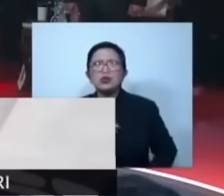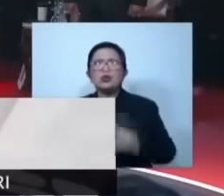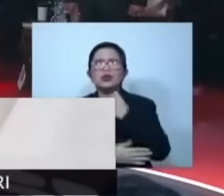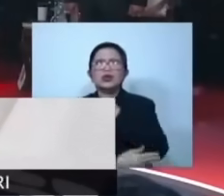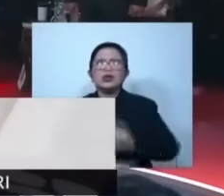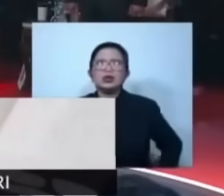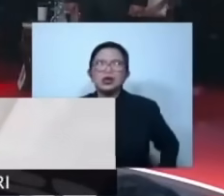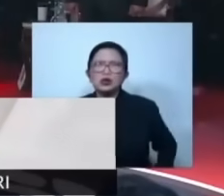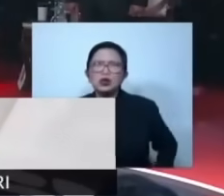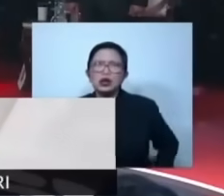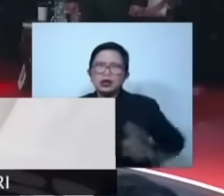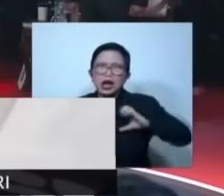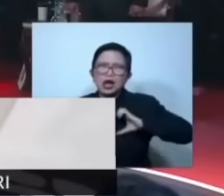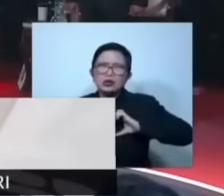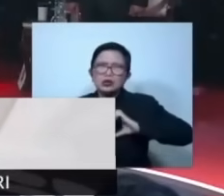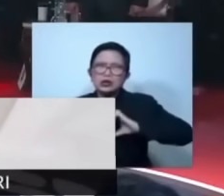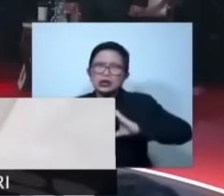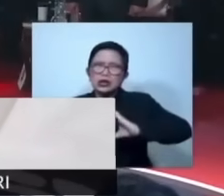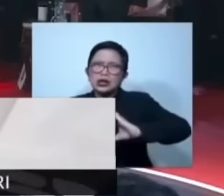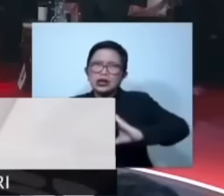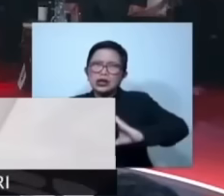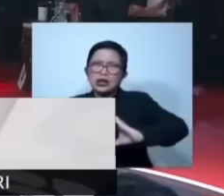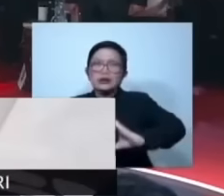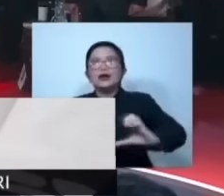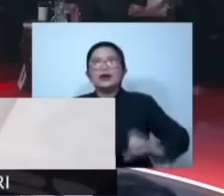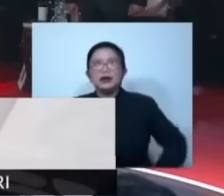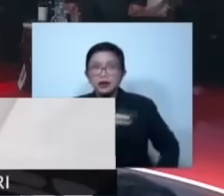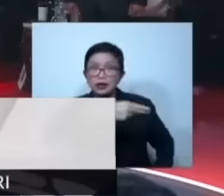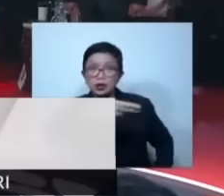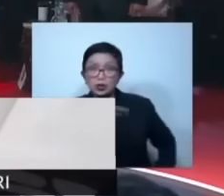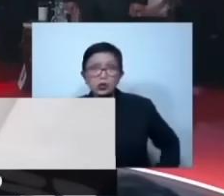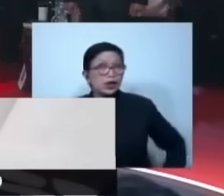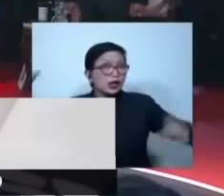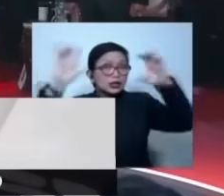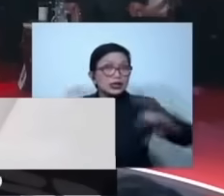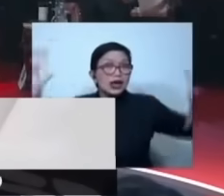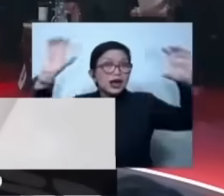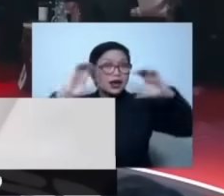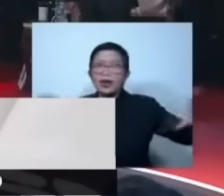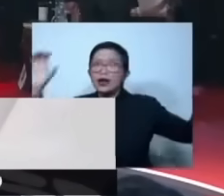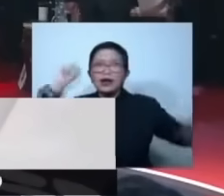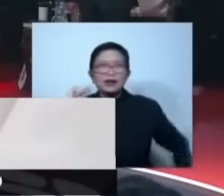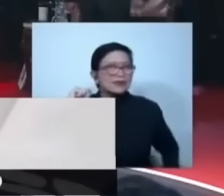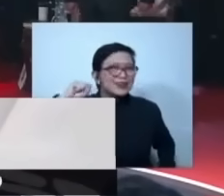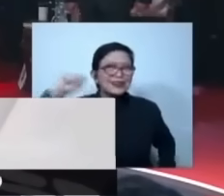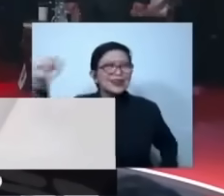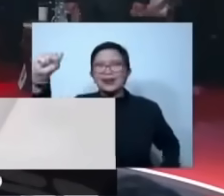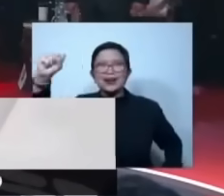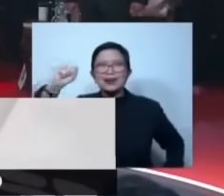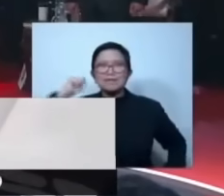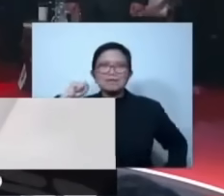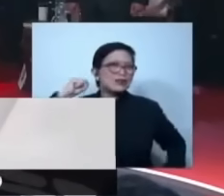tanahku negeriku yang kuc Indonesia raya